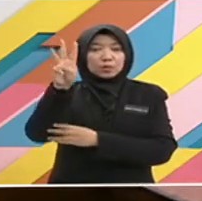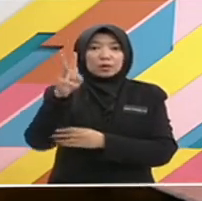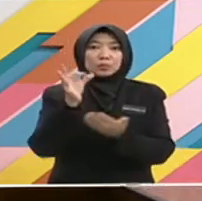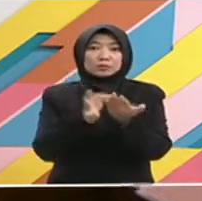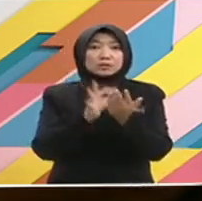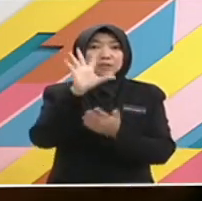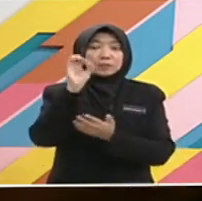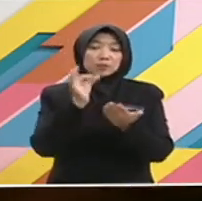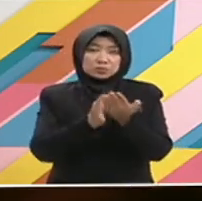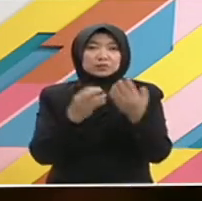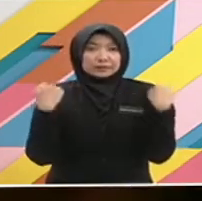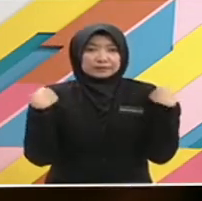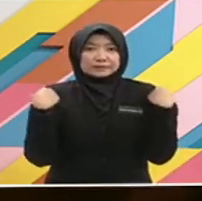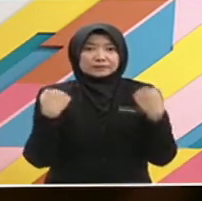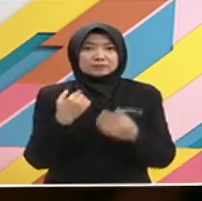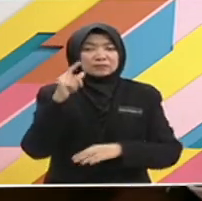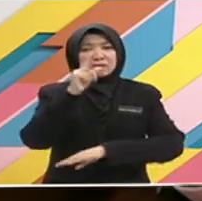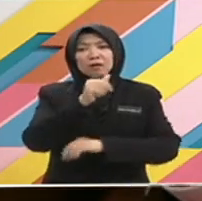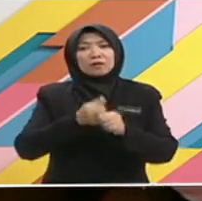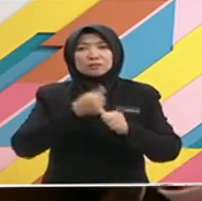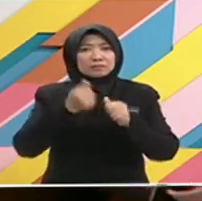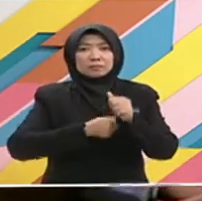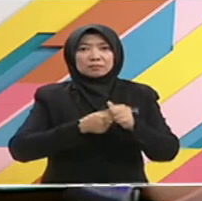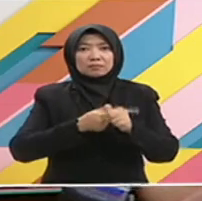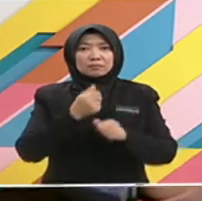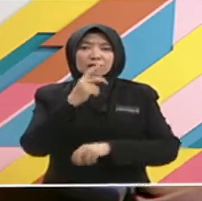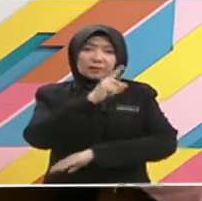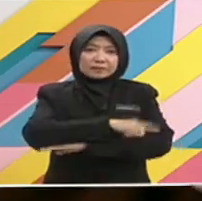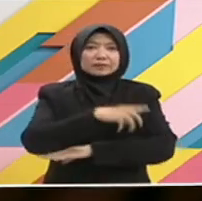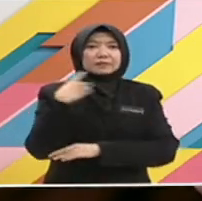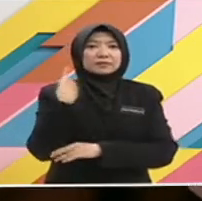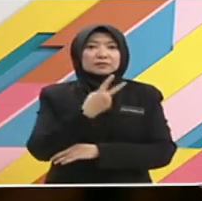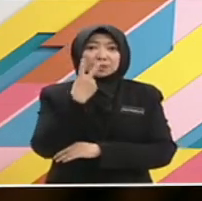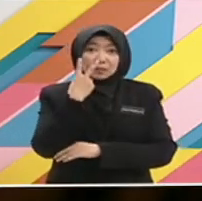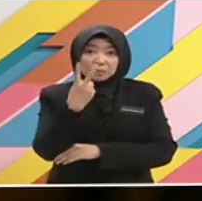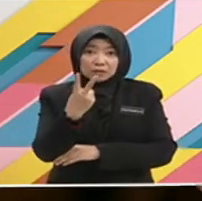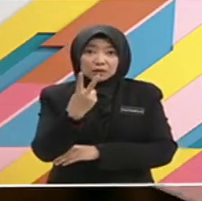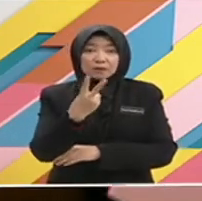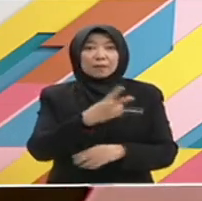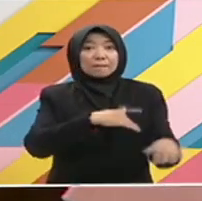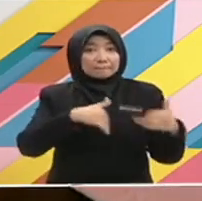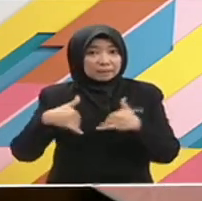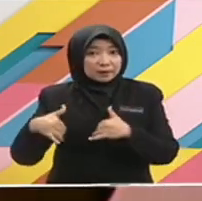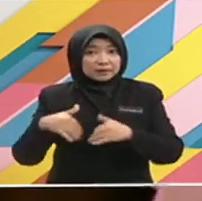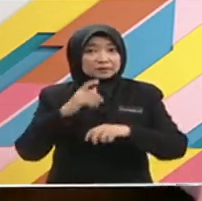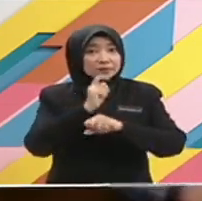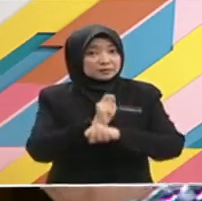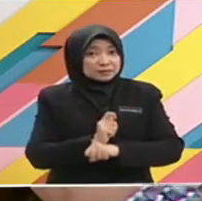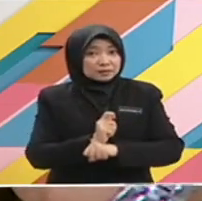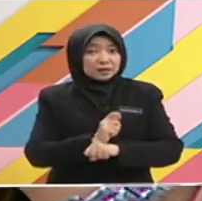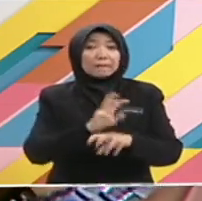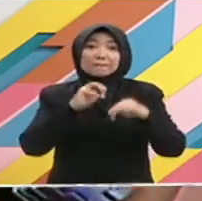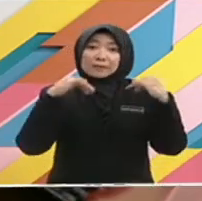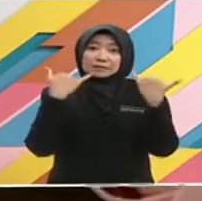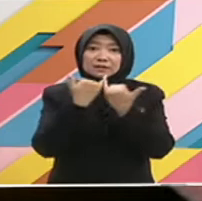sen. Hari-hari kita nampak kan. Betul? Sebab ini merupakan budaya ataupun seni permainan tradisional masyarakat Malaysia. Betul. Ya, jadi kita tak